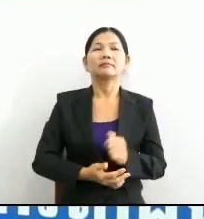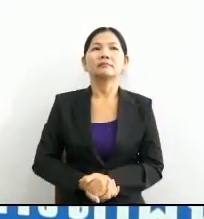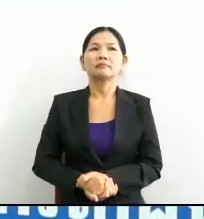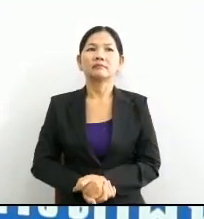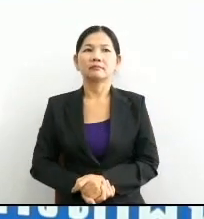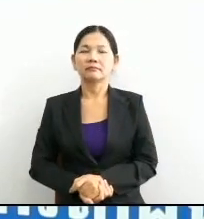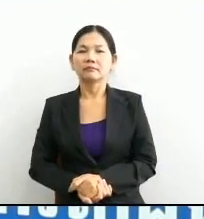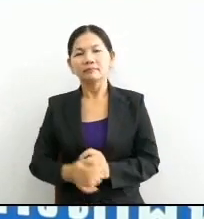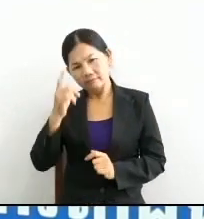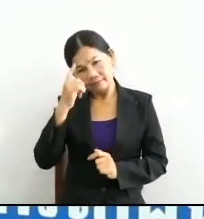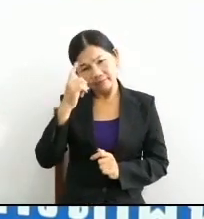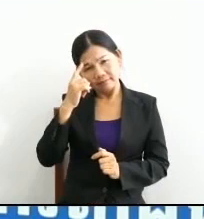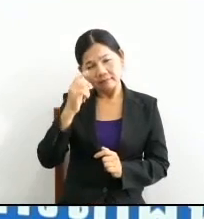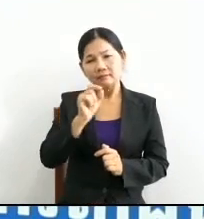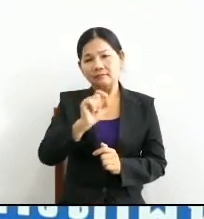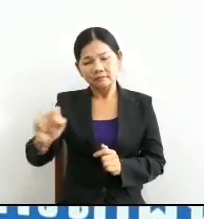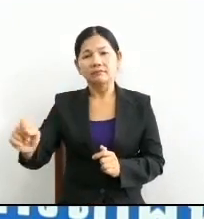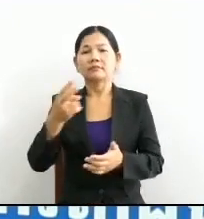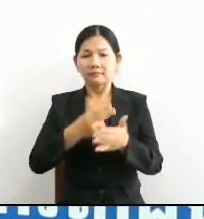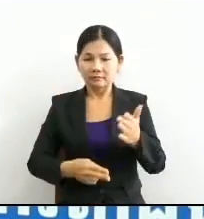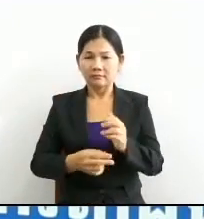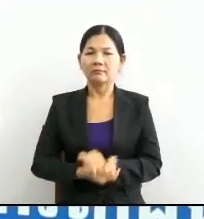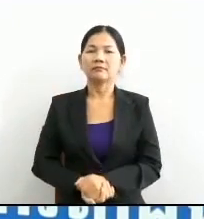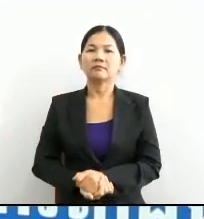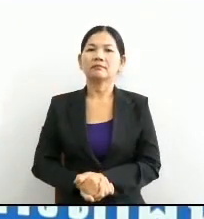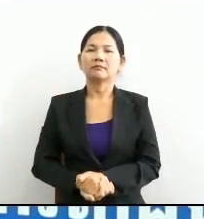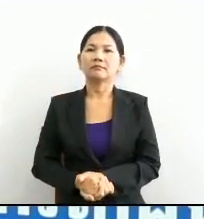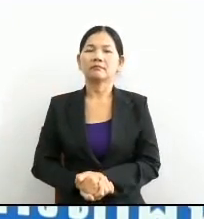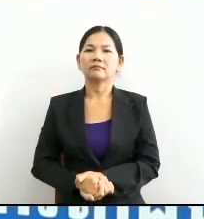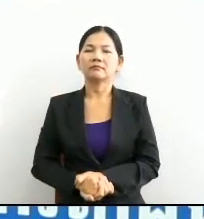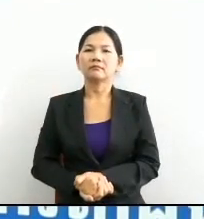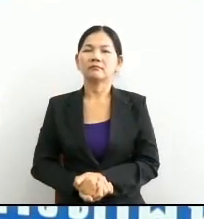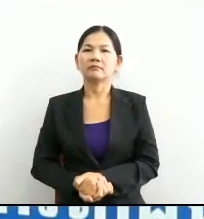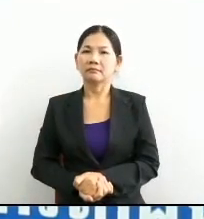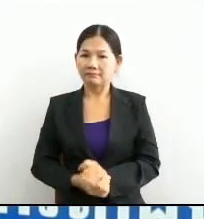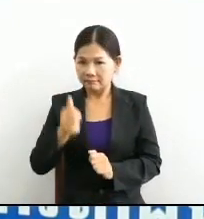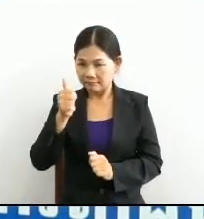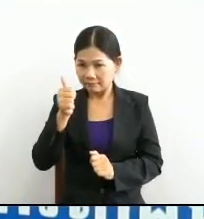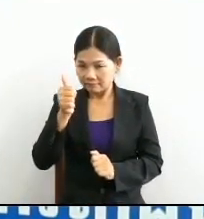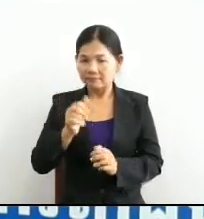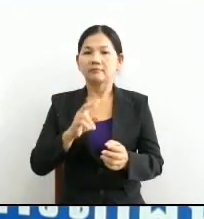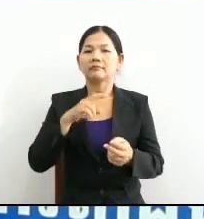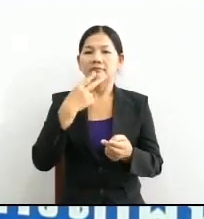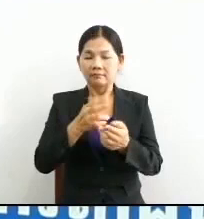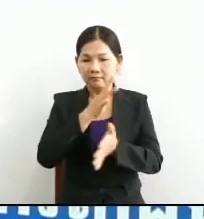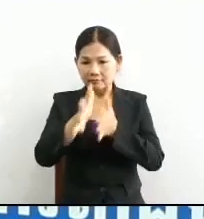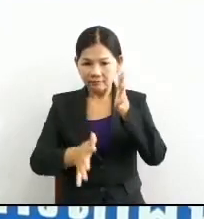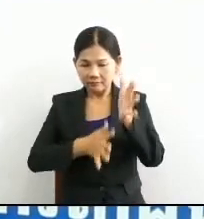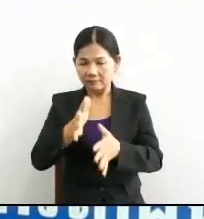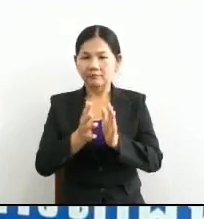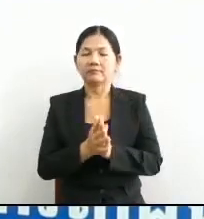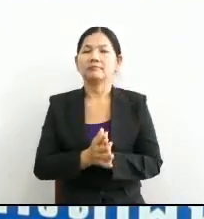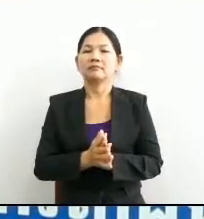Chà cất mất con. Rúa như mình tọc. Chà rúa mới tiệt. Chà lọ nè bằng 200 lại mà con cứ.